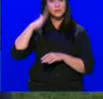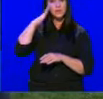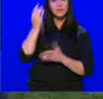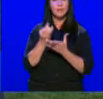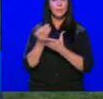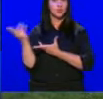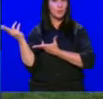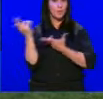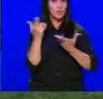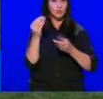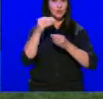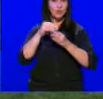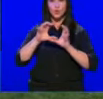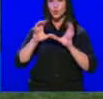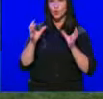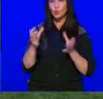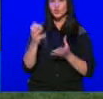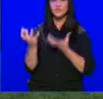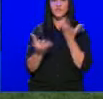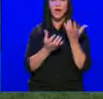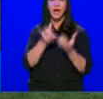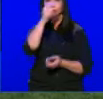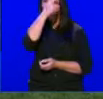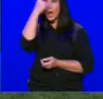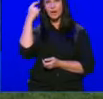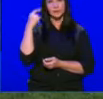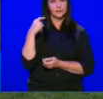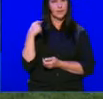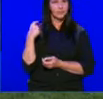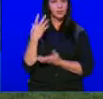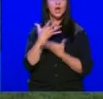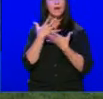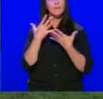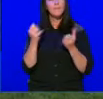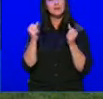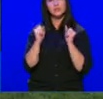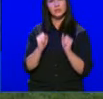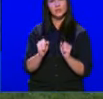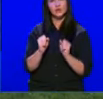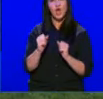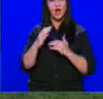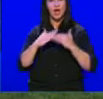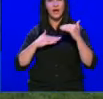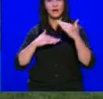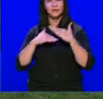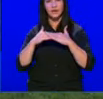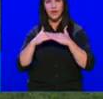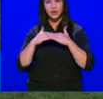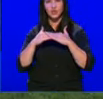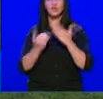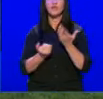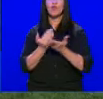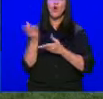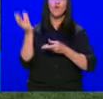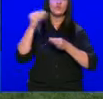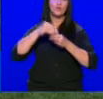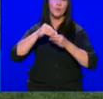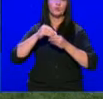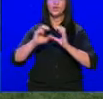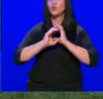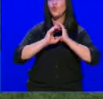пренасят допълнителните количества газ от Азербайджан, без да се чака изграждането на нови